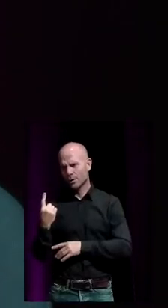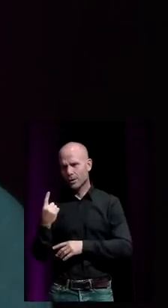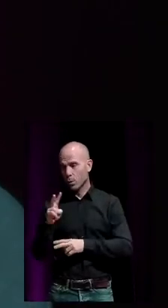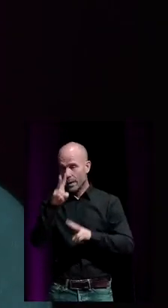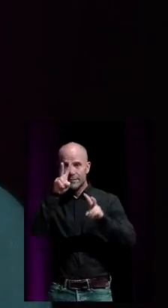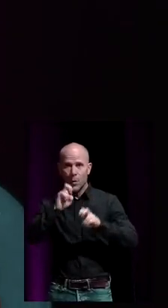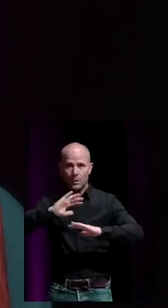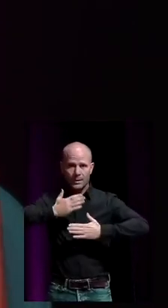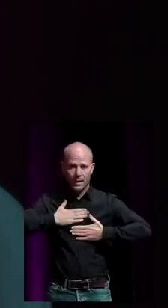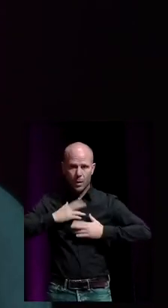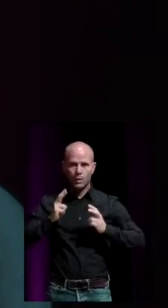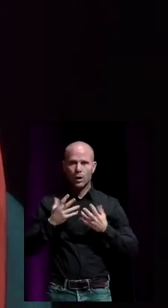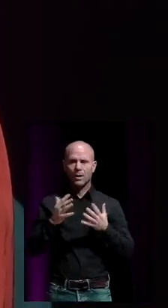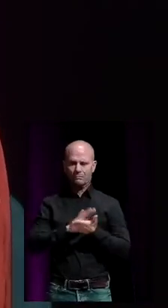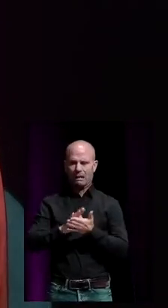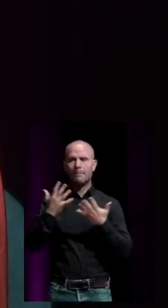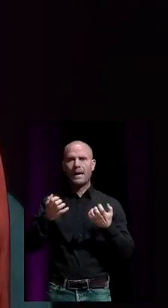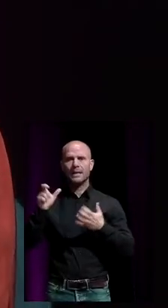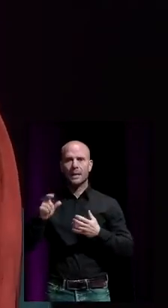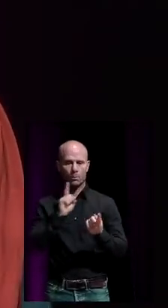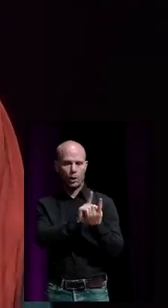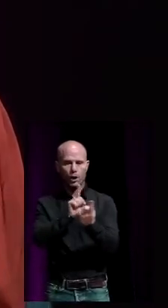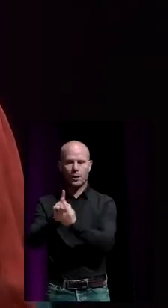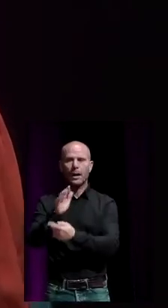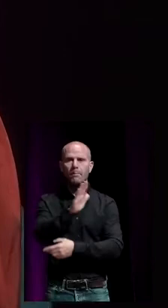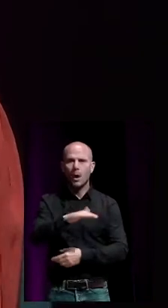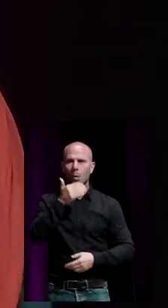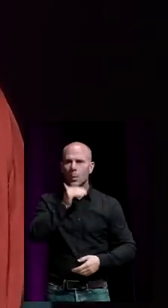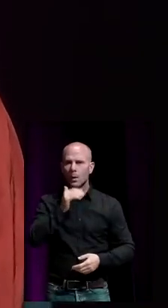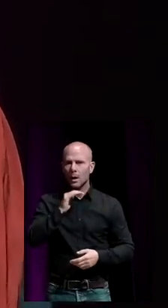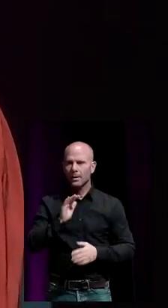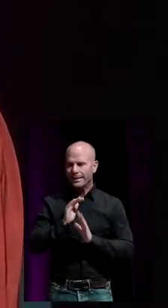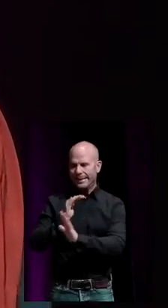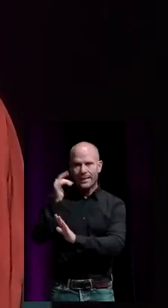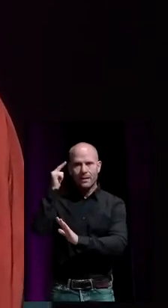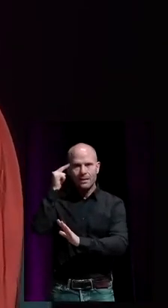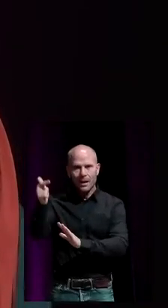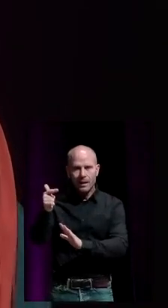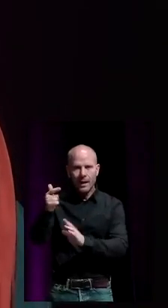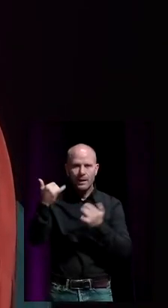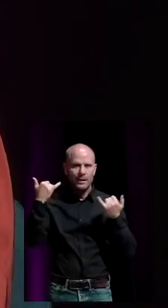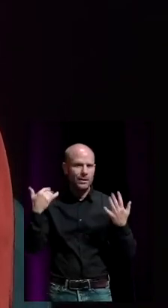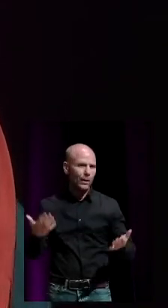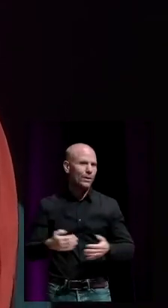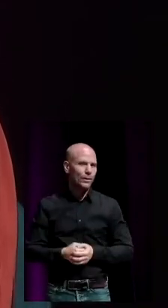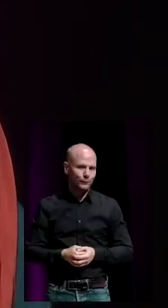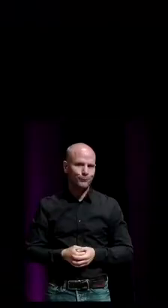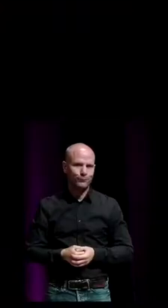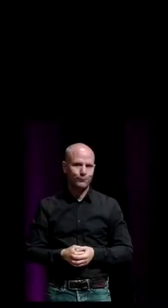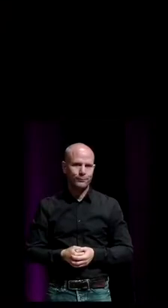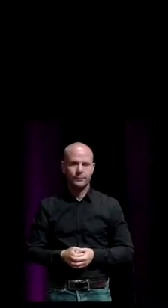forskare och som praktiker också i att möta barn och unga. Hur tänker du efter förmiddagens presentation och